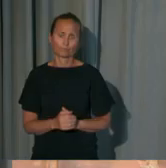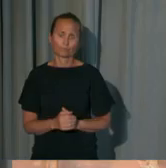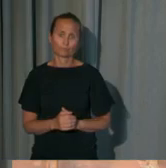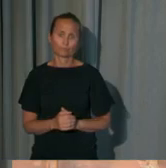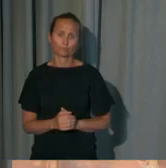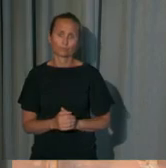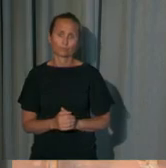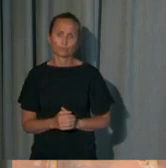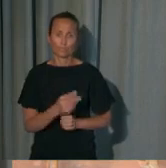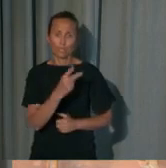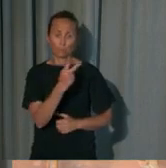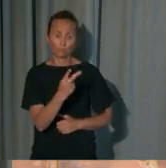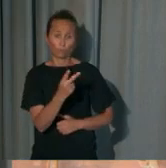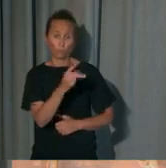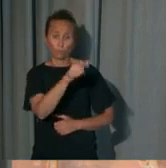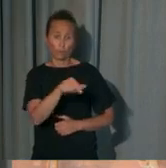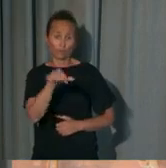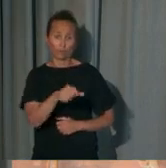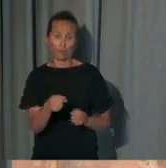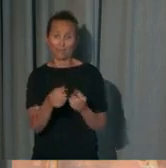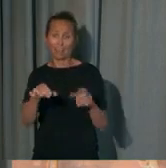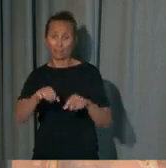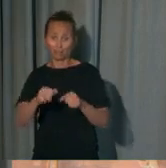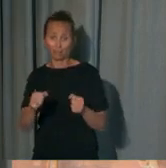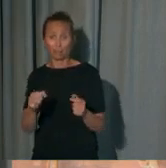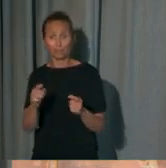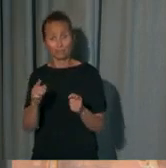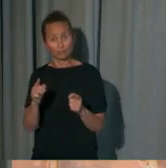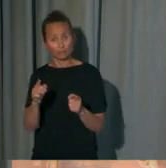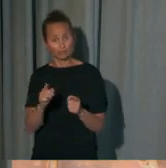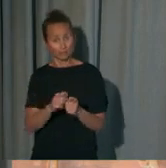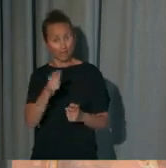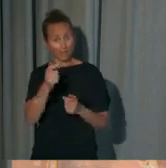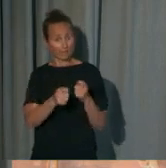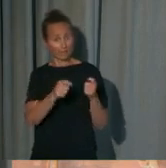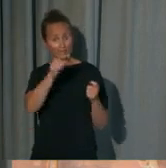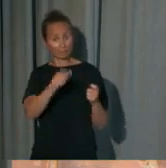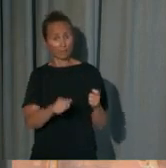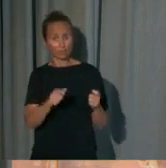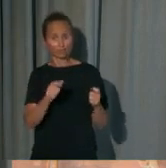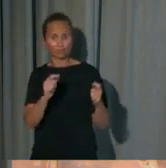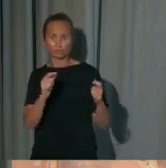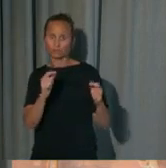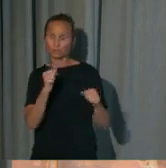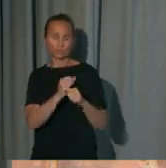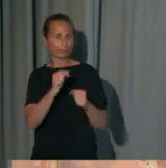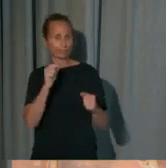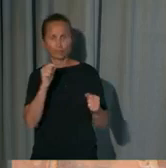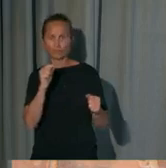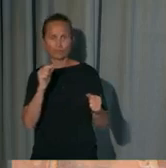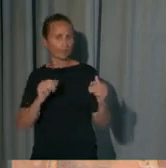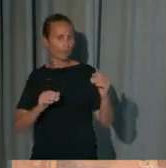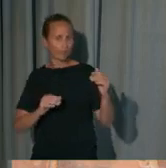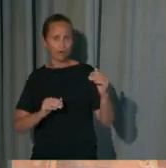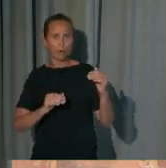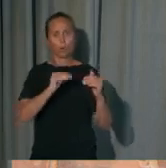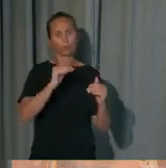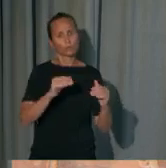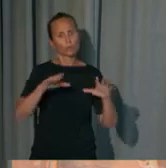I tillegg til at to drept, flere skadd, så har gjerningspersonen oppnådd å stanse det